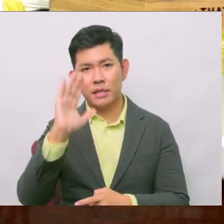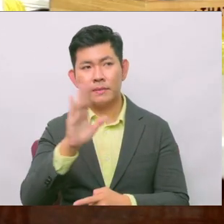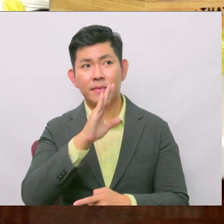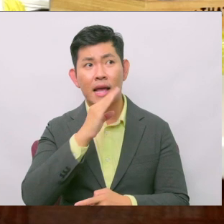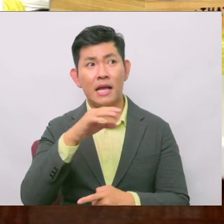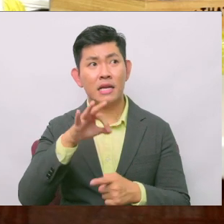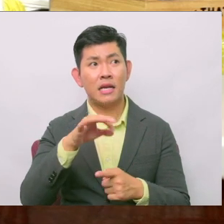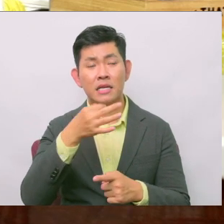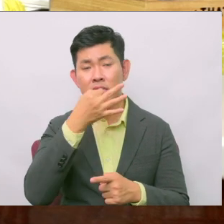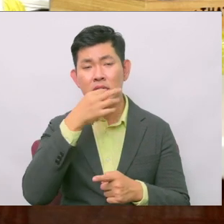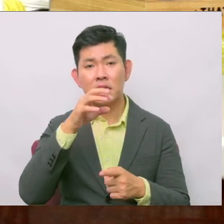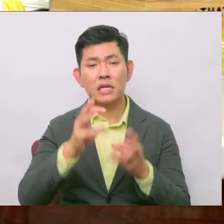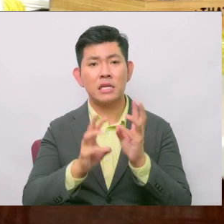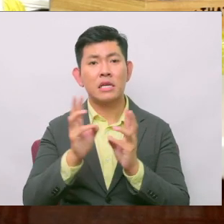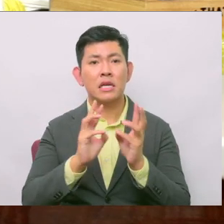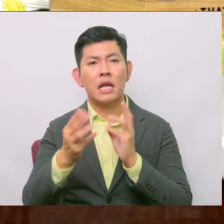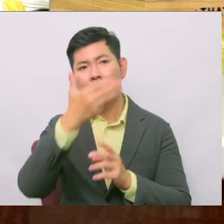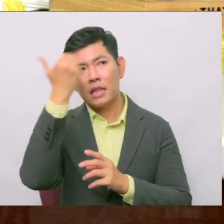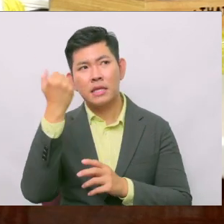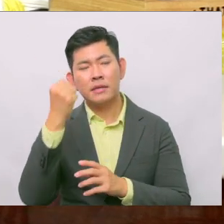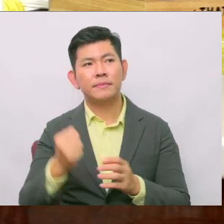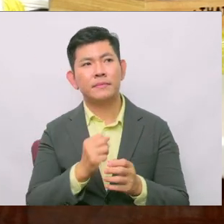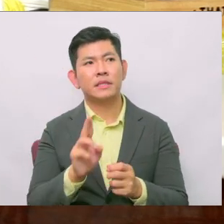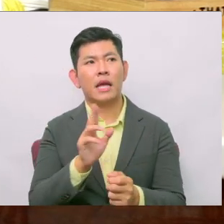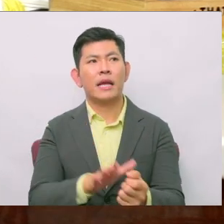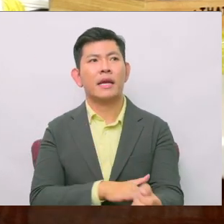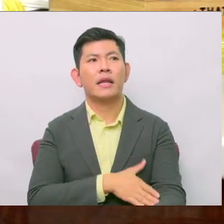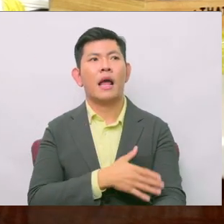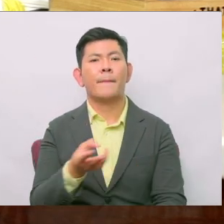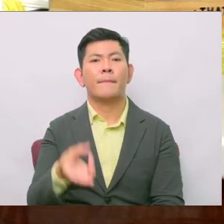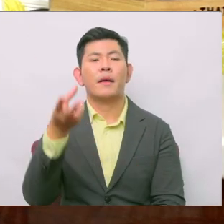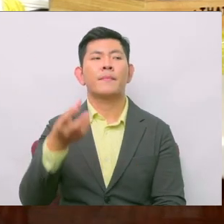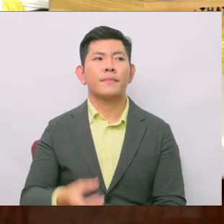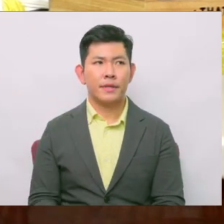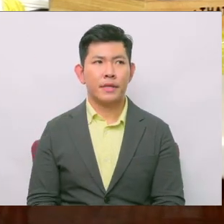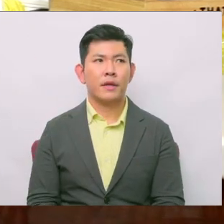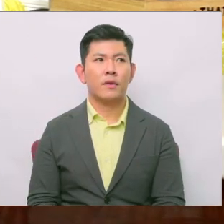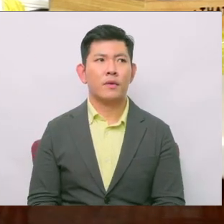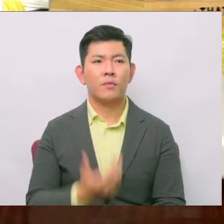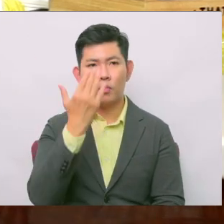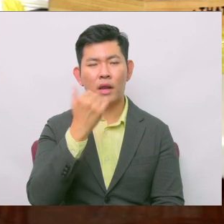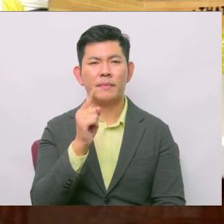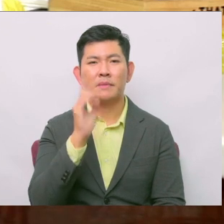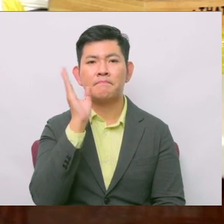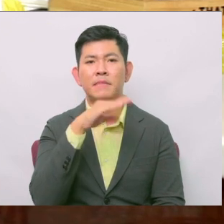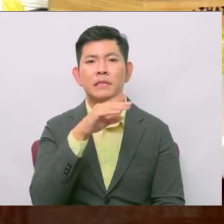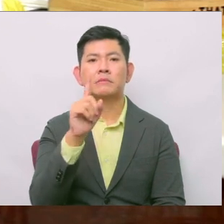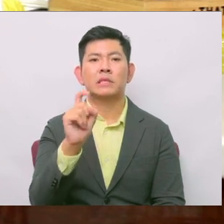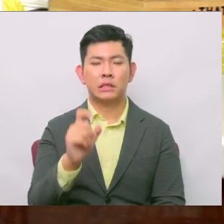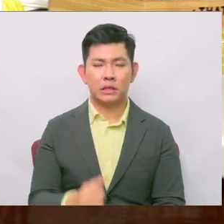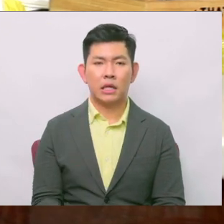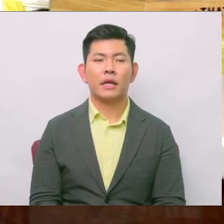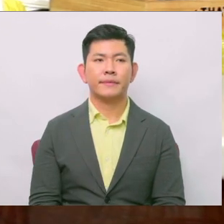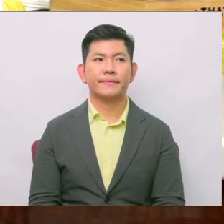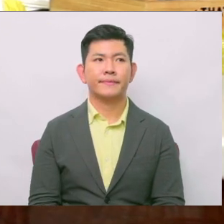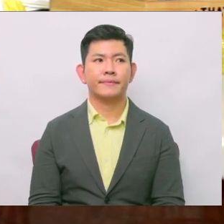ร่คุณจะใช้ลูกประคบได้แค่ระยะเวลาสั้นๆนะคะตัวยาก็จะบูดเนาะเพราะนั้นก็อย่าลืมใส่เกลือเก